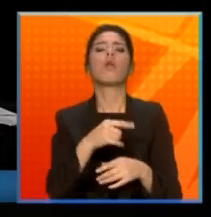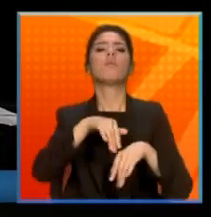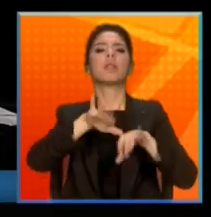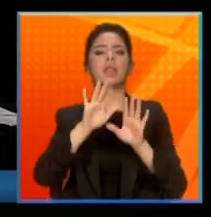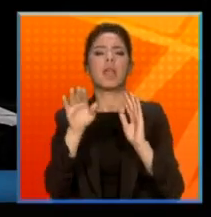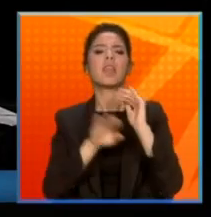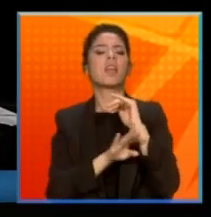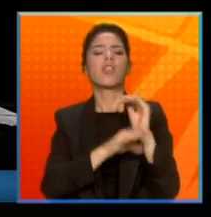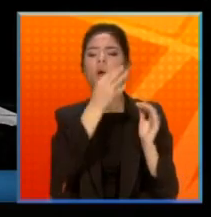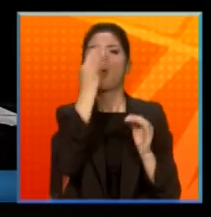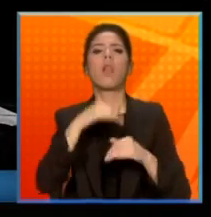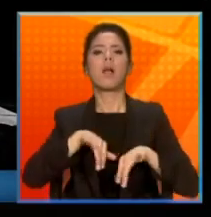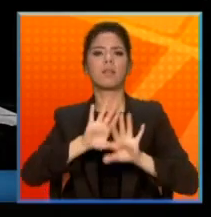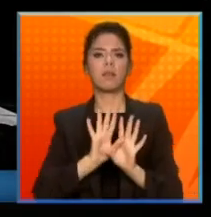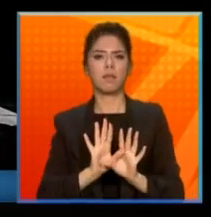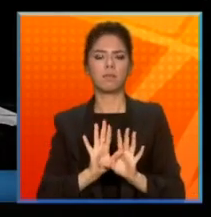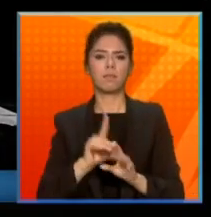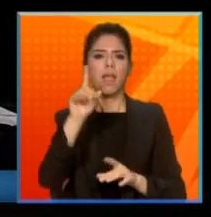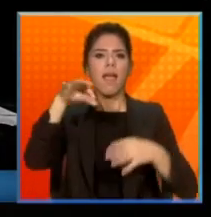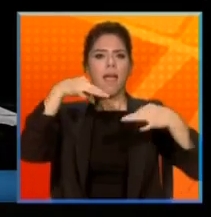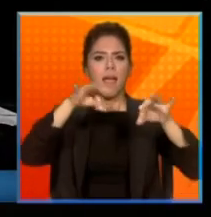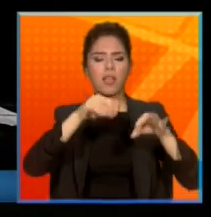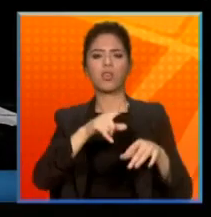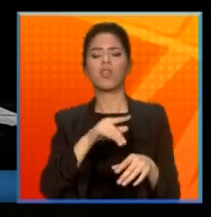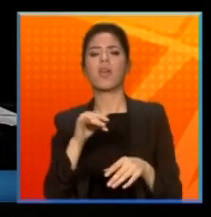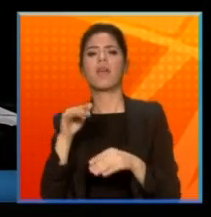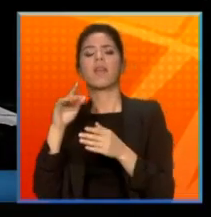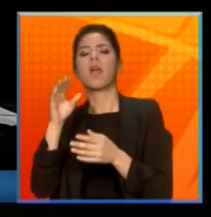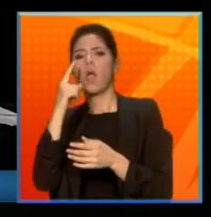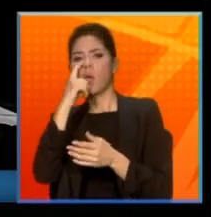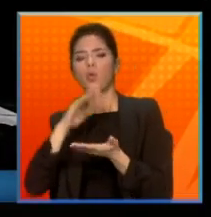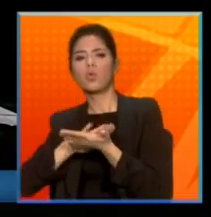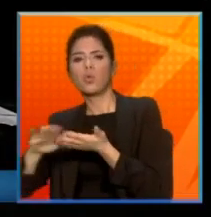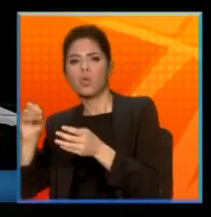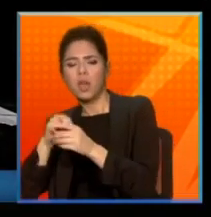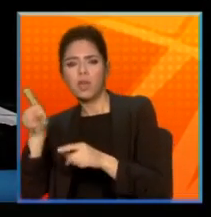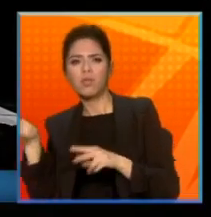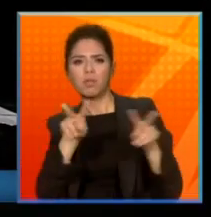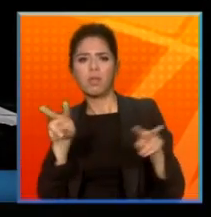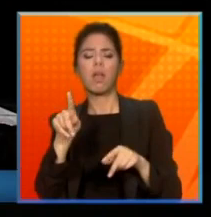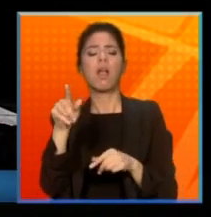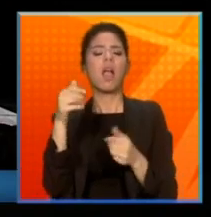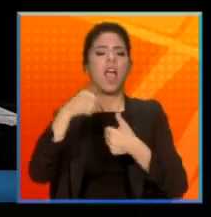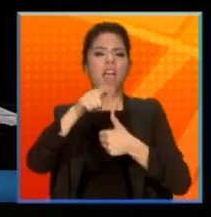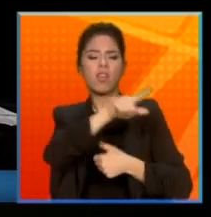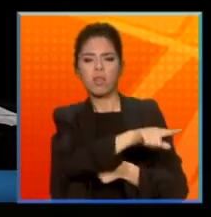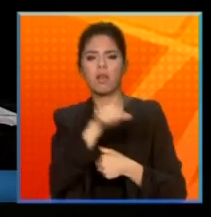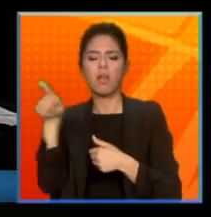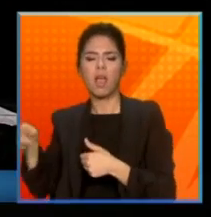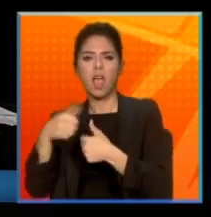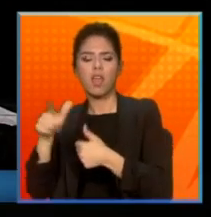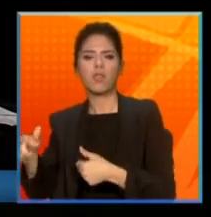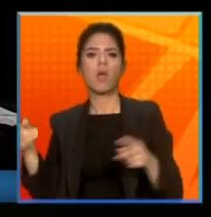da, yaşatılan da. Biri Eskişehir'de, diğeri Düzce'de. Gencecik iki kadın eşleri tarafından katledildiler.